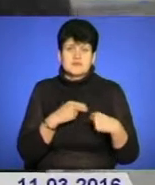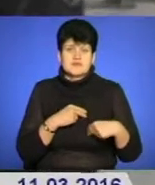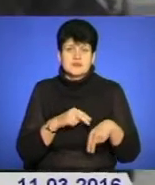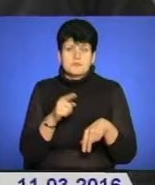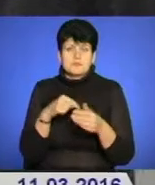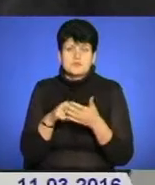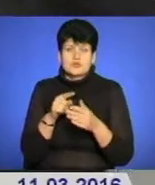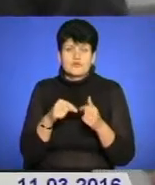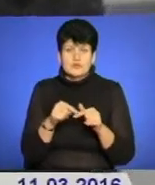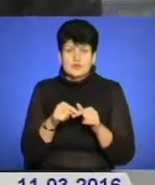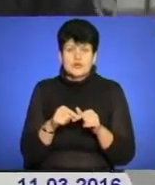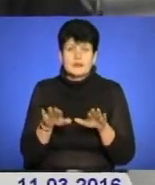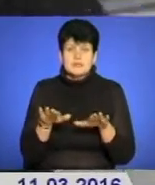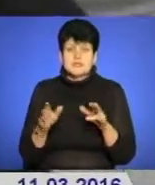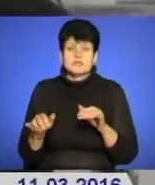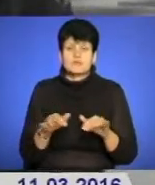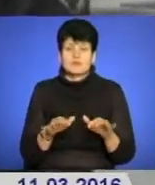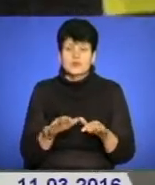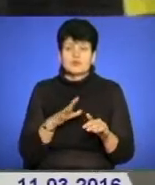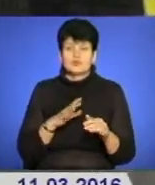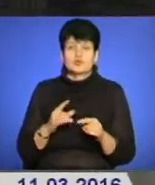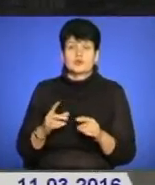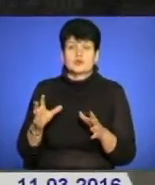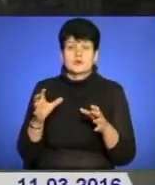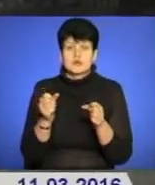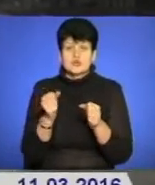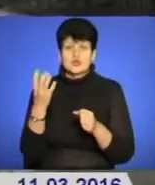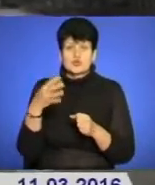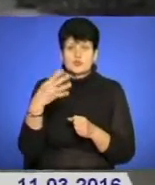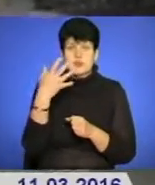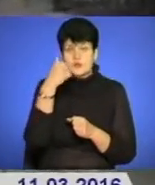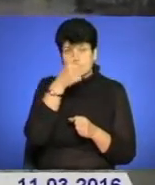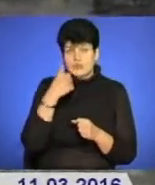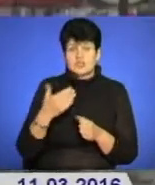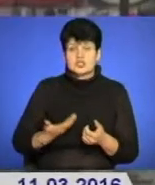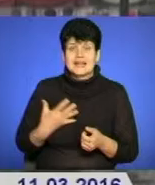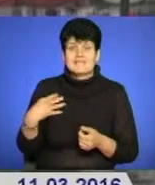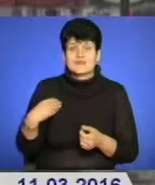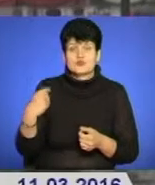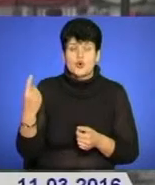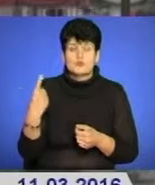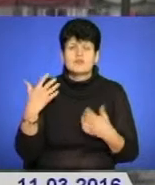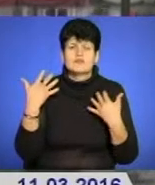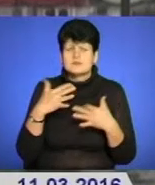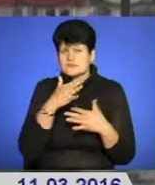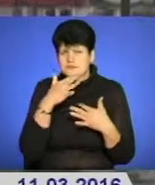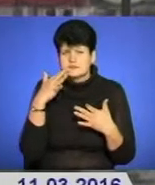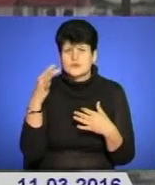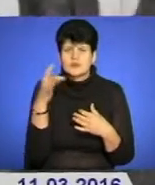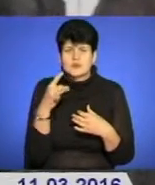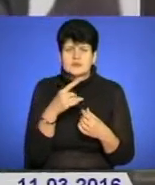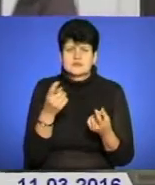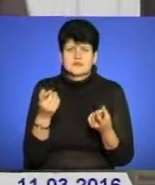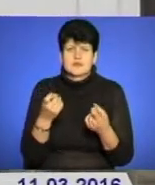поліції. На місці події поліцейськими охорони було затримано 45-річного жителя Львівської області, який уже неодноразово притягувався